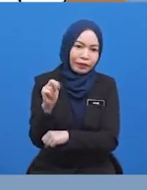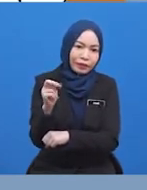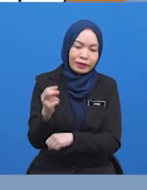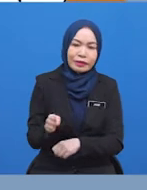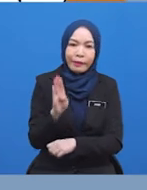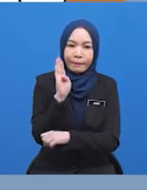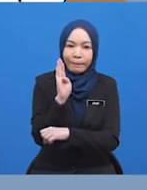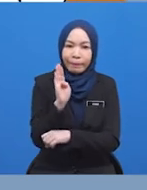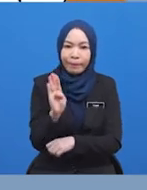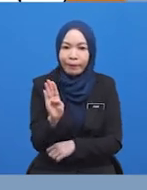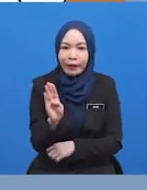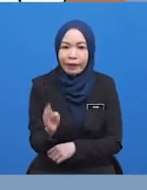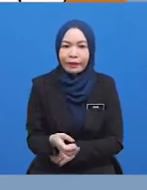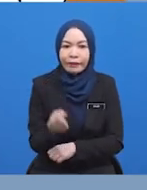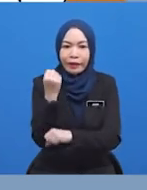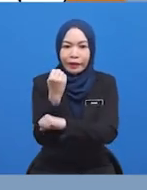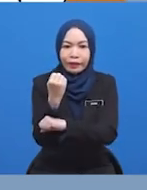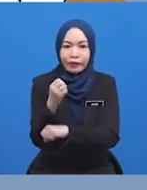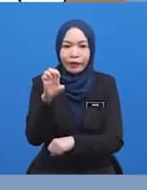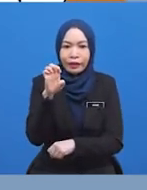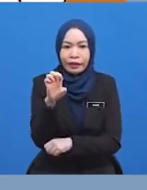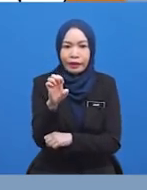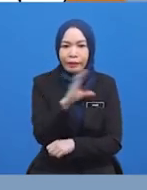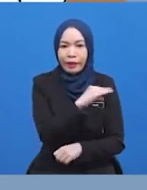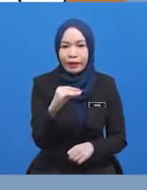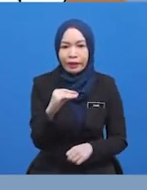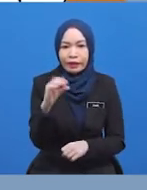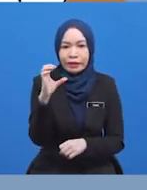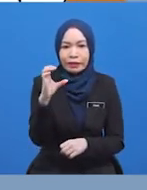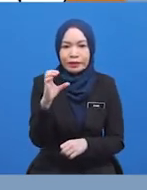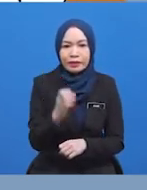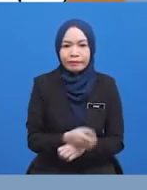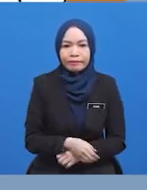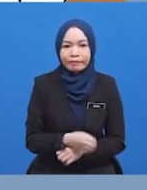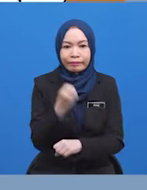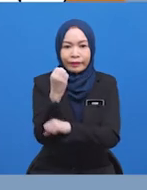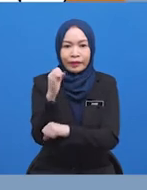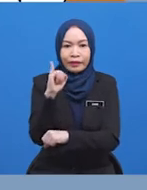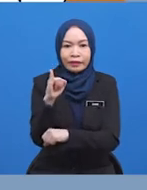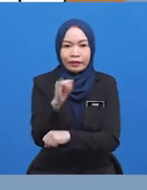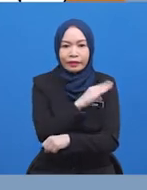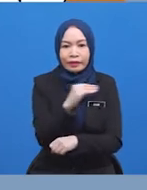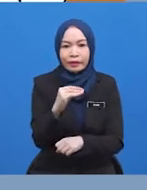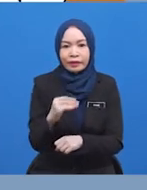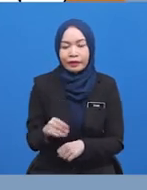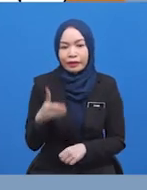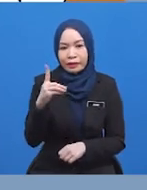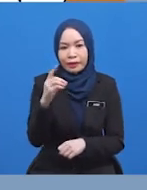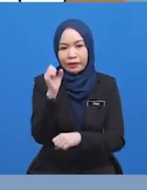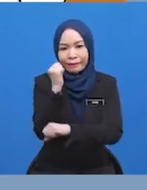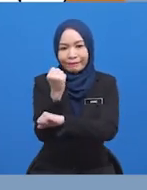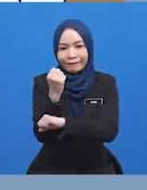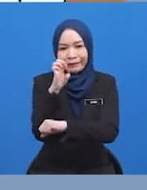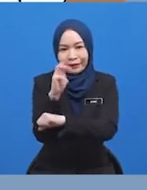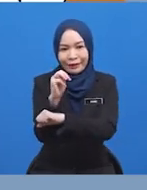C. Batuan igneous recahan. Dan D. Batuan metamorfosis.